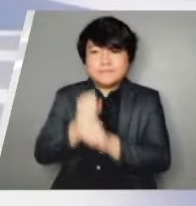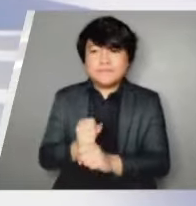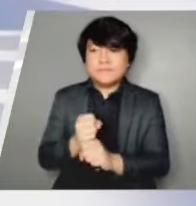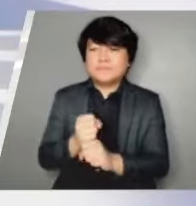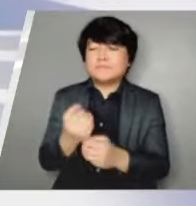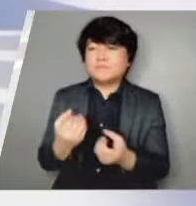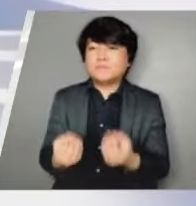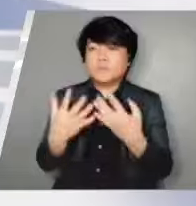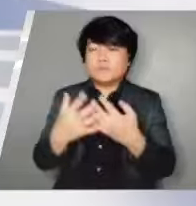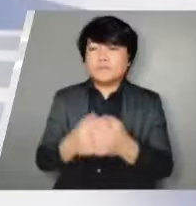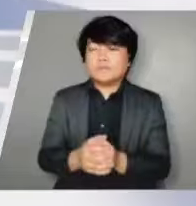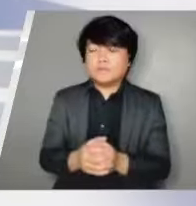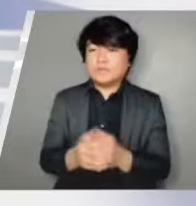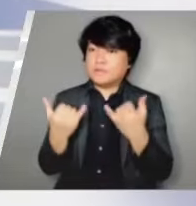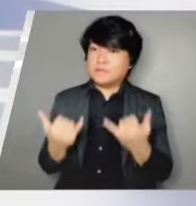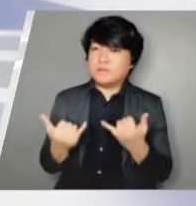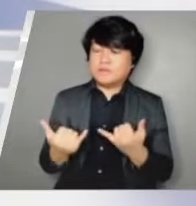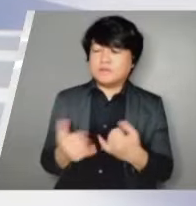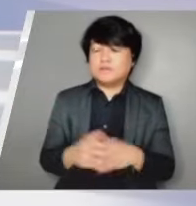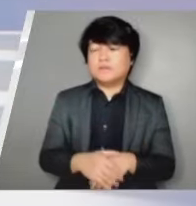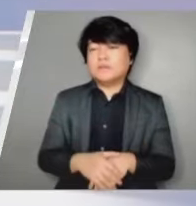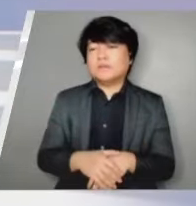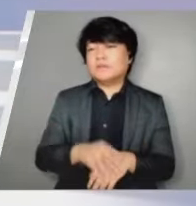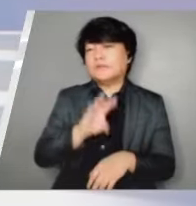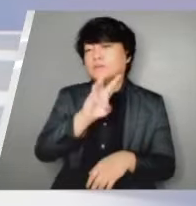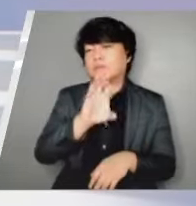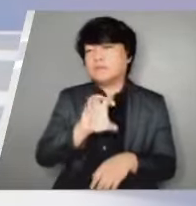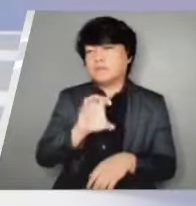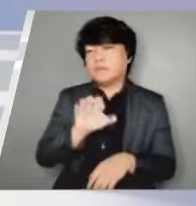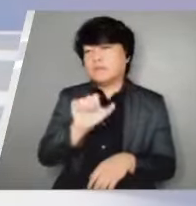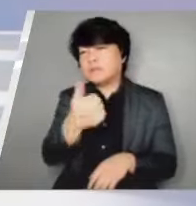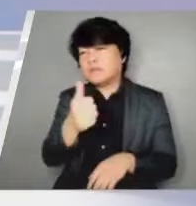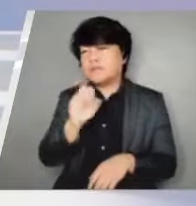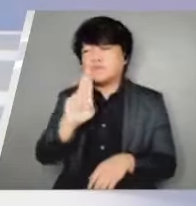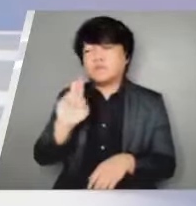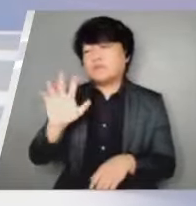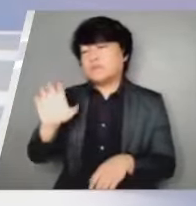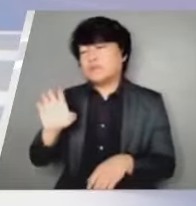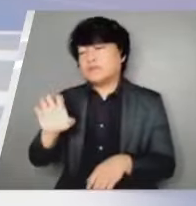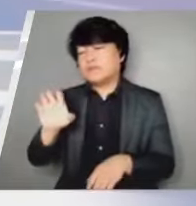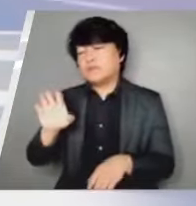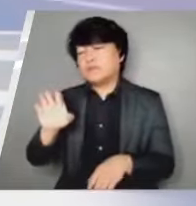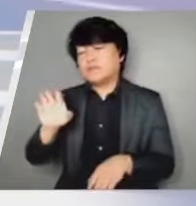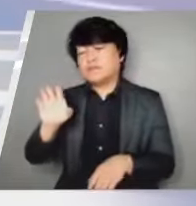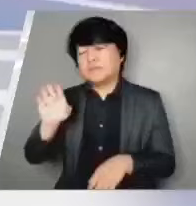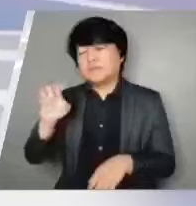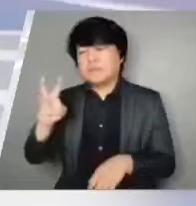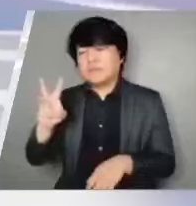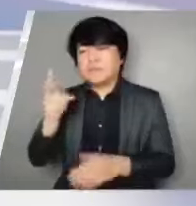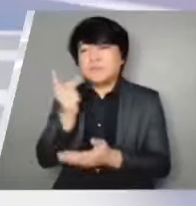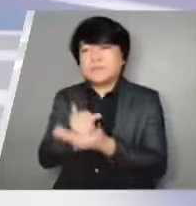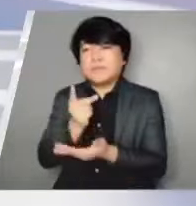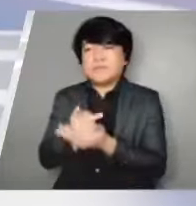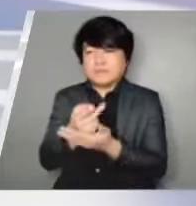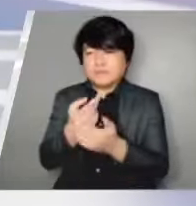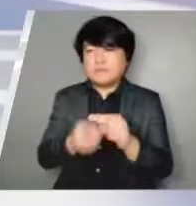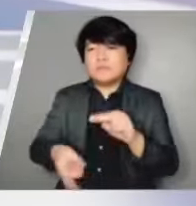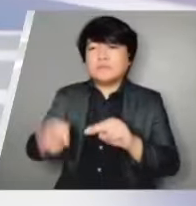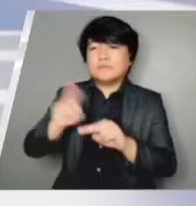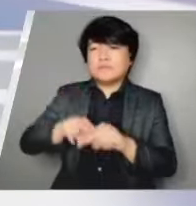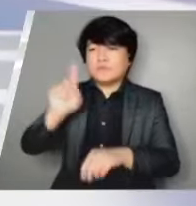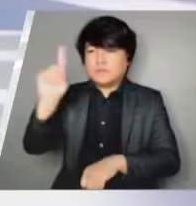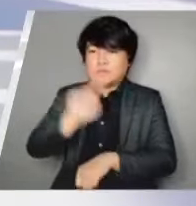610 o 573 pesos depende sa sektor. 40 pesos lang ang idinagdag noon na kulang pa rin umano at